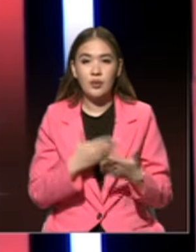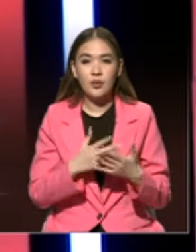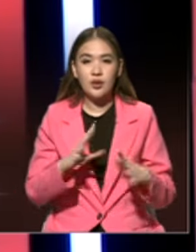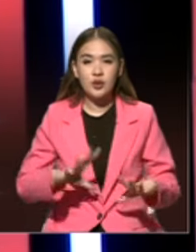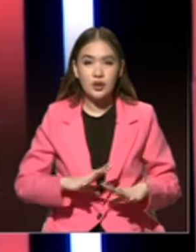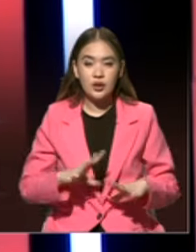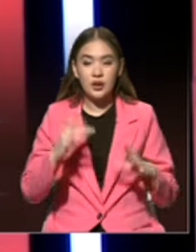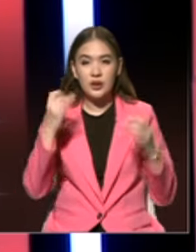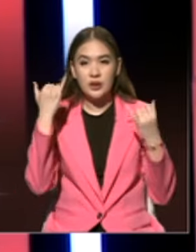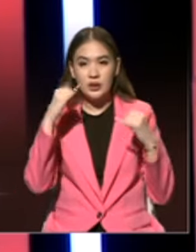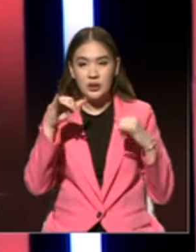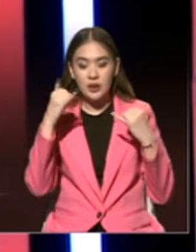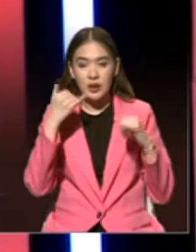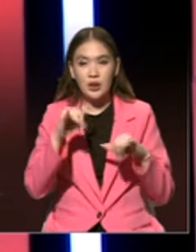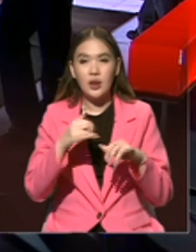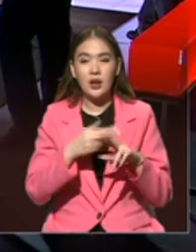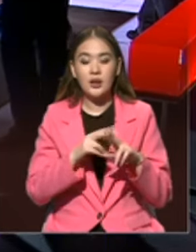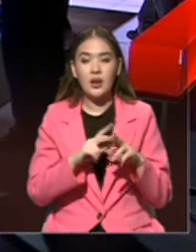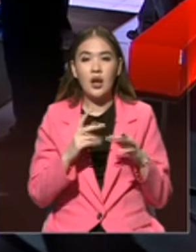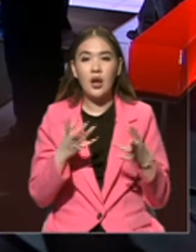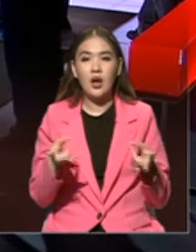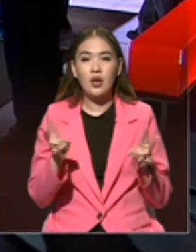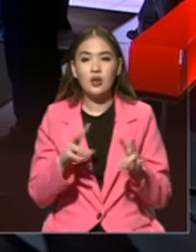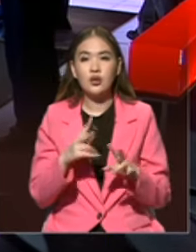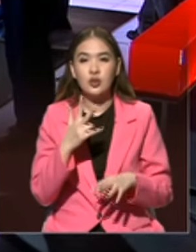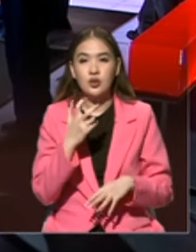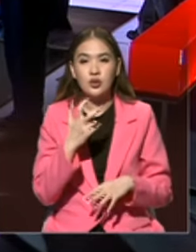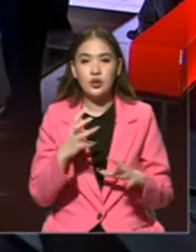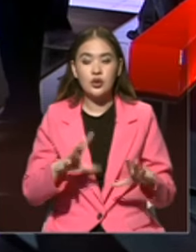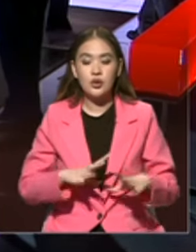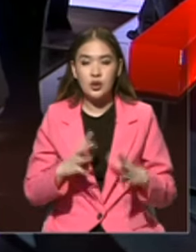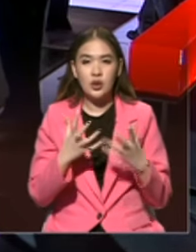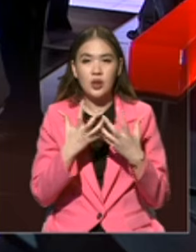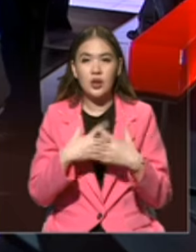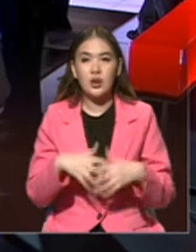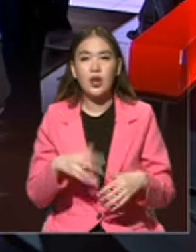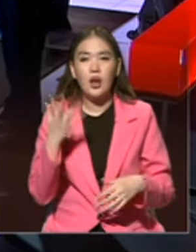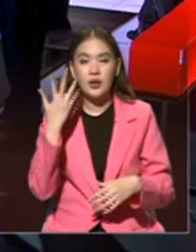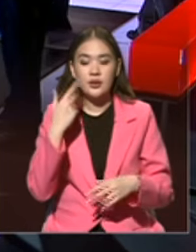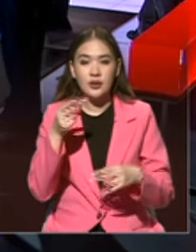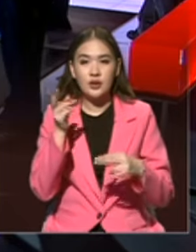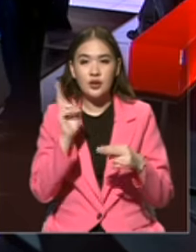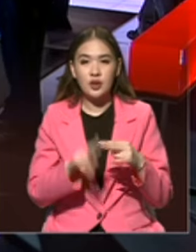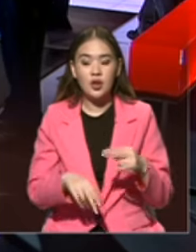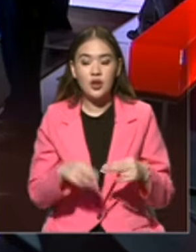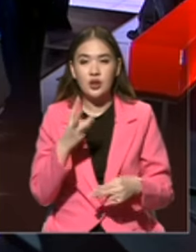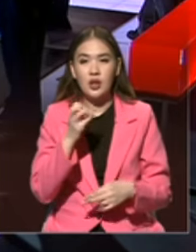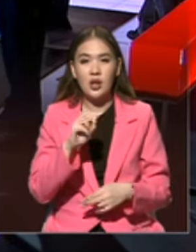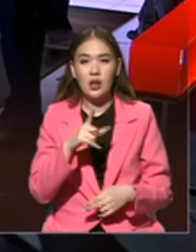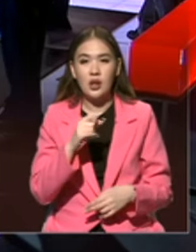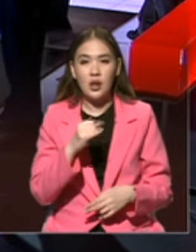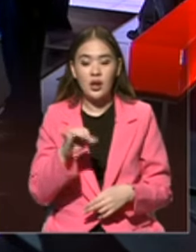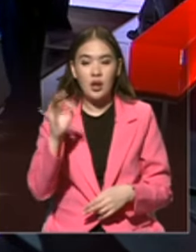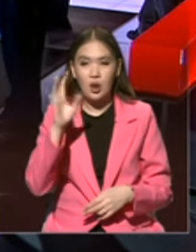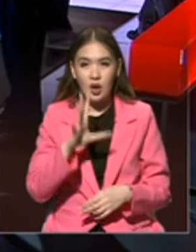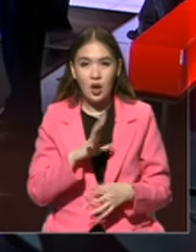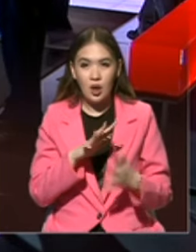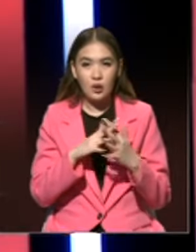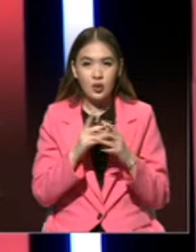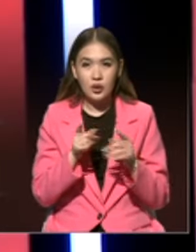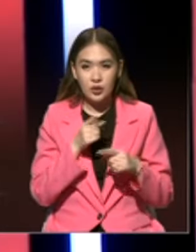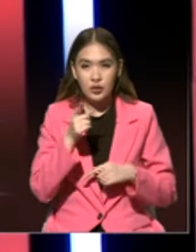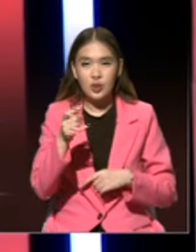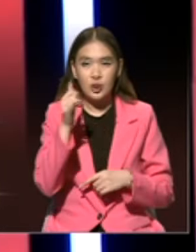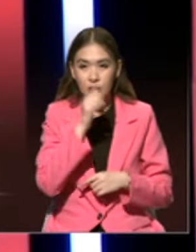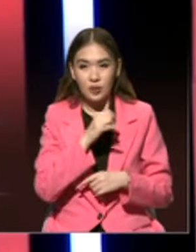деп 94 жылқы, қалған 300 жылқының есеп қашан аяқталады? Сіздер жаңағы Шалғай ауданы ауылдарға жете алмай жатсыздар ма?